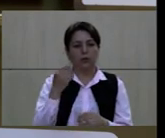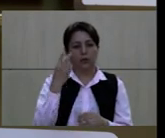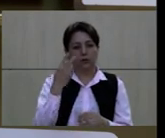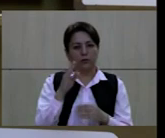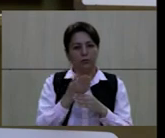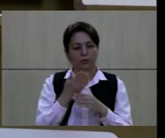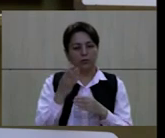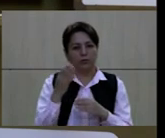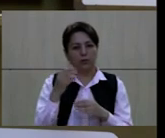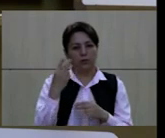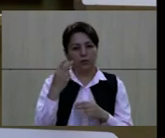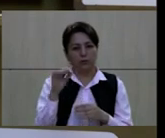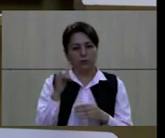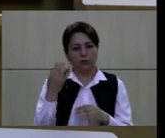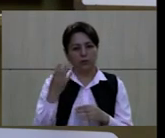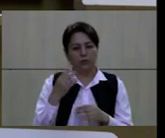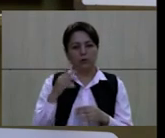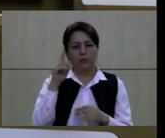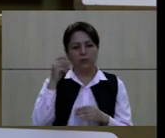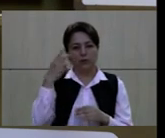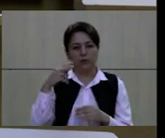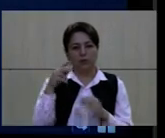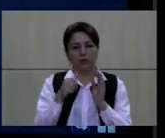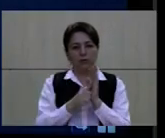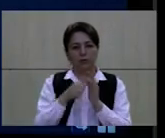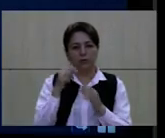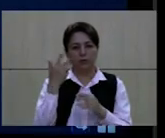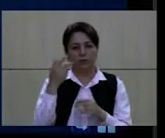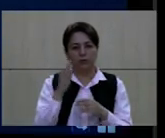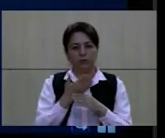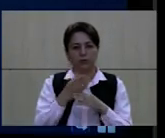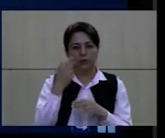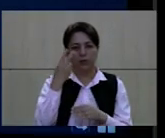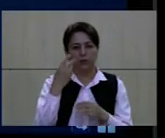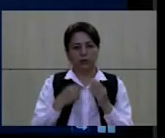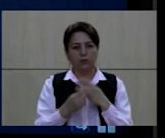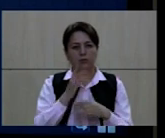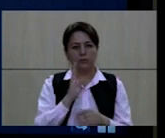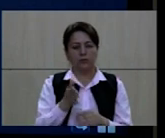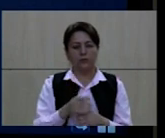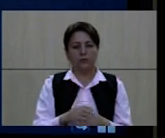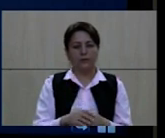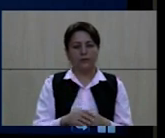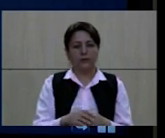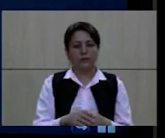ko'paytirdik. Demak, 126 ni 63 ga bo'lsak 2 hosil bo'ladi.